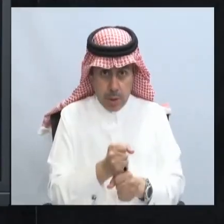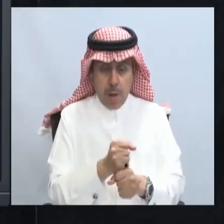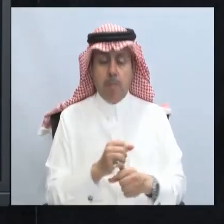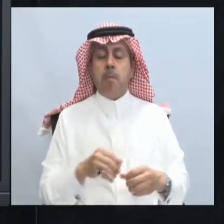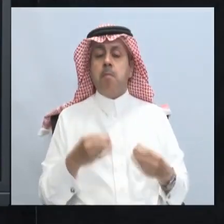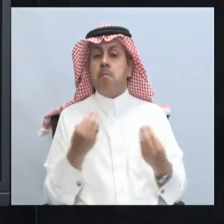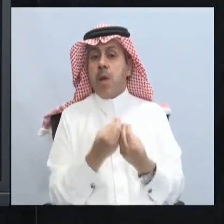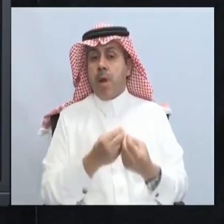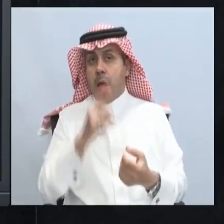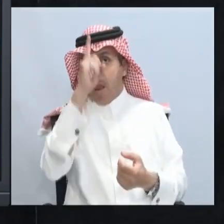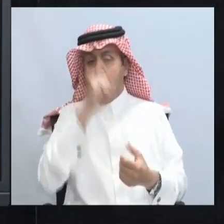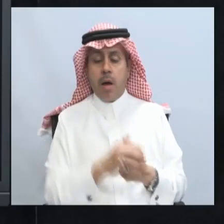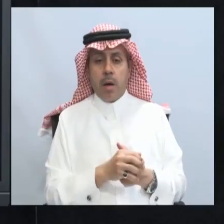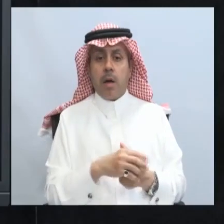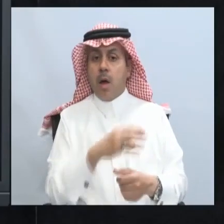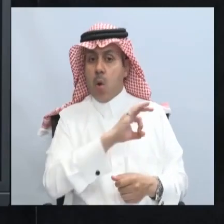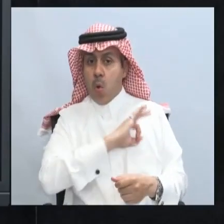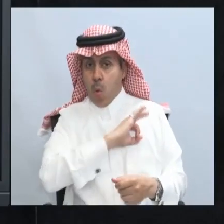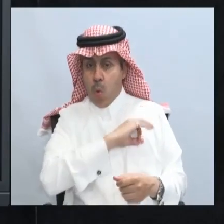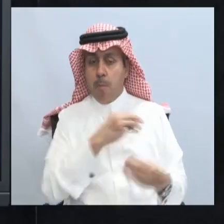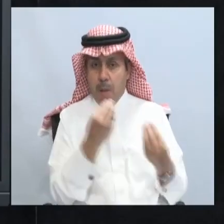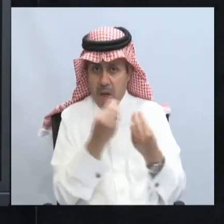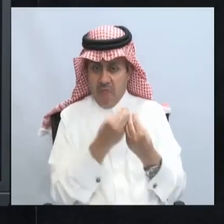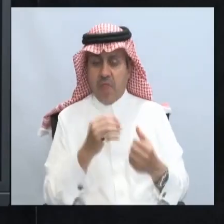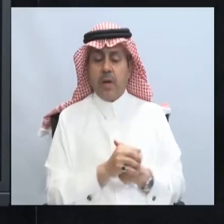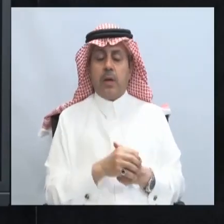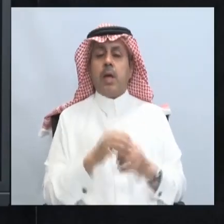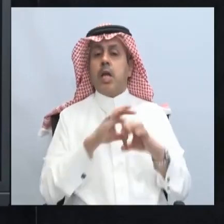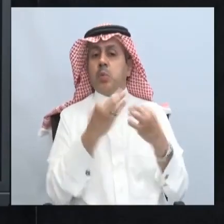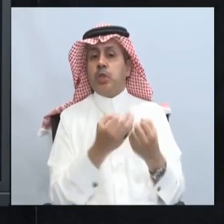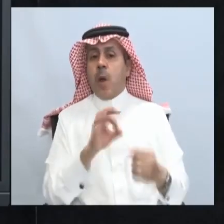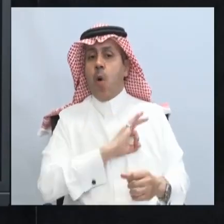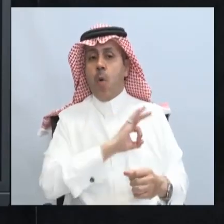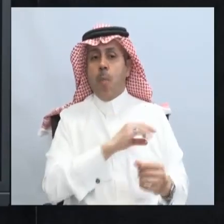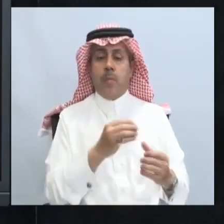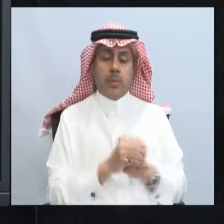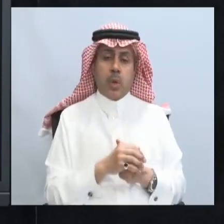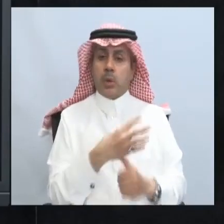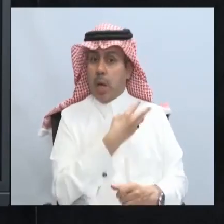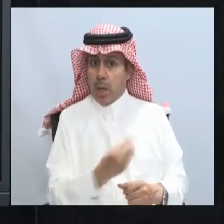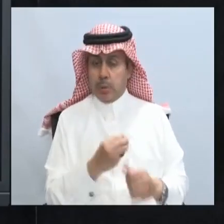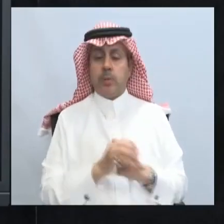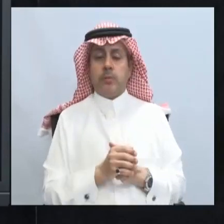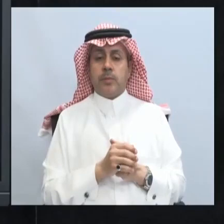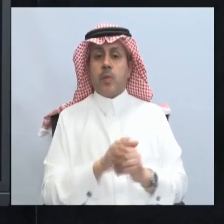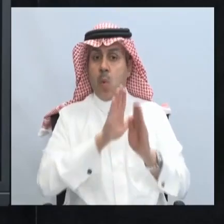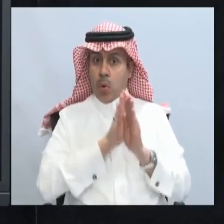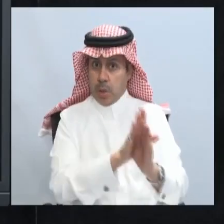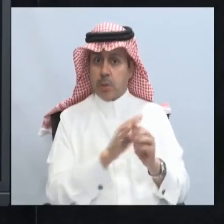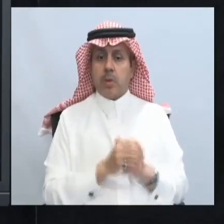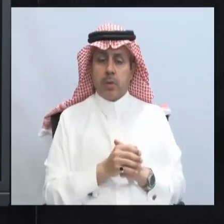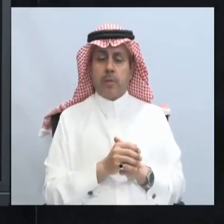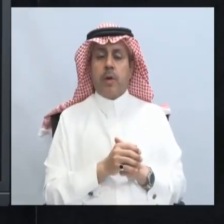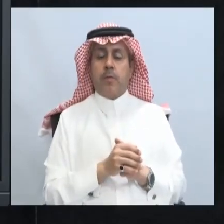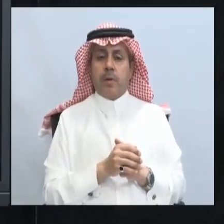وجل يؤلف بين القلوب ويكون هناك ائتلاف وتراحم وتناصر فيما بينهم